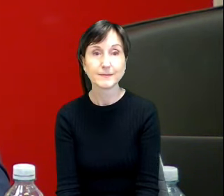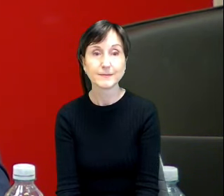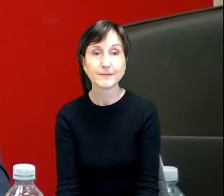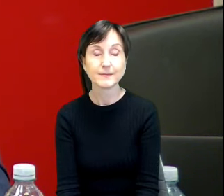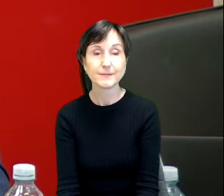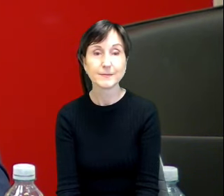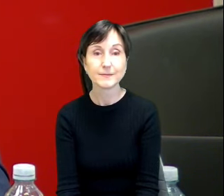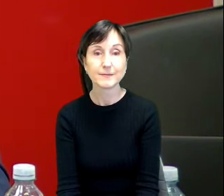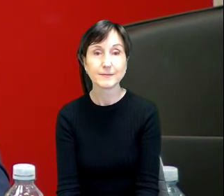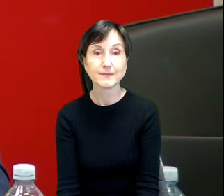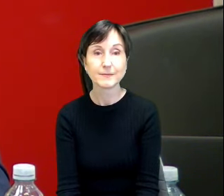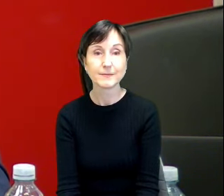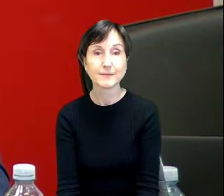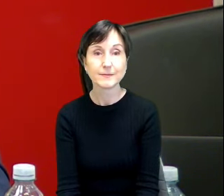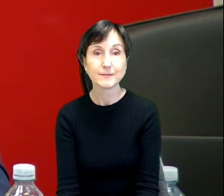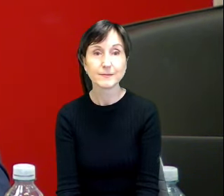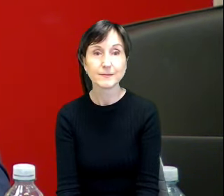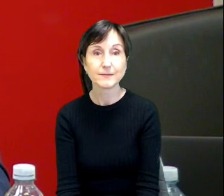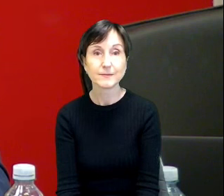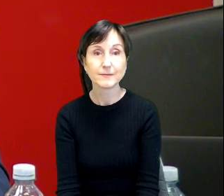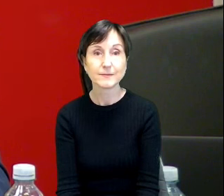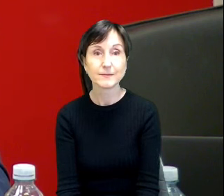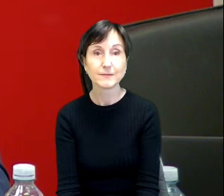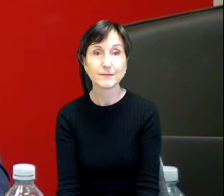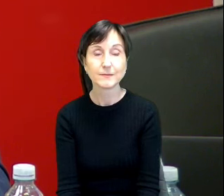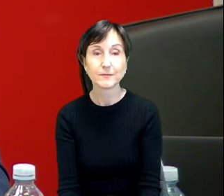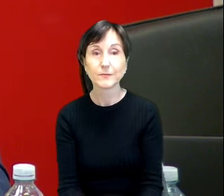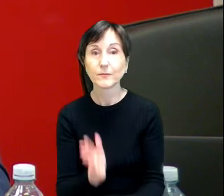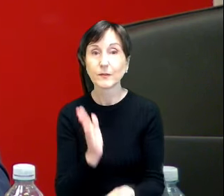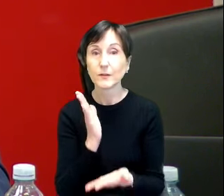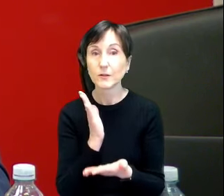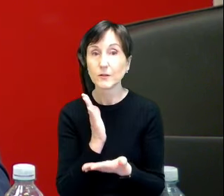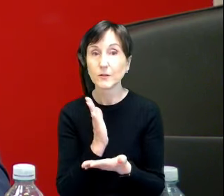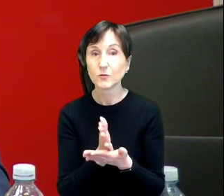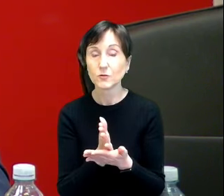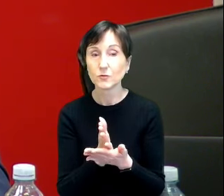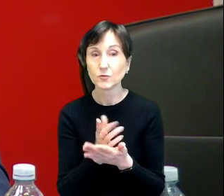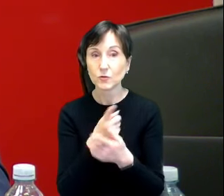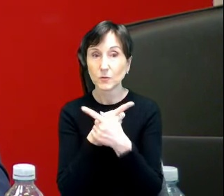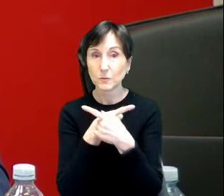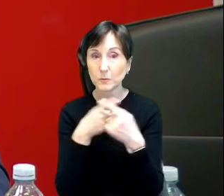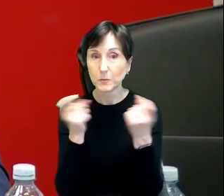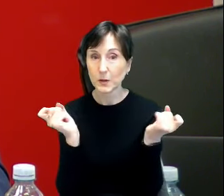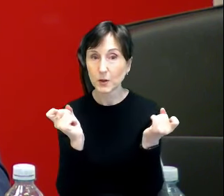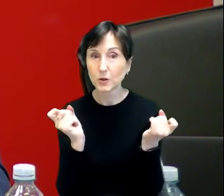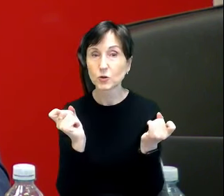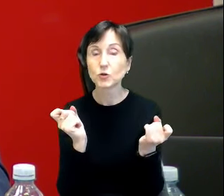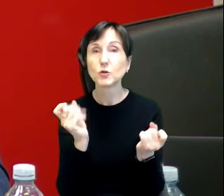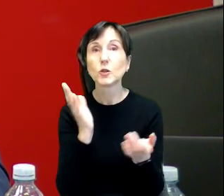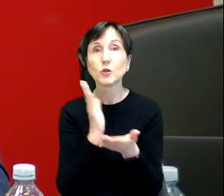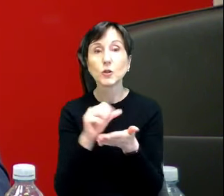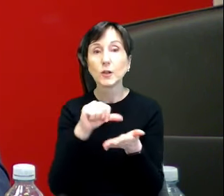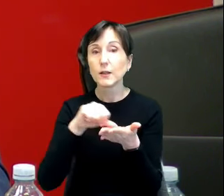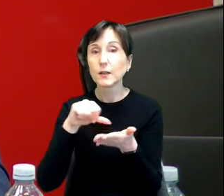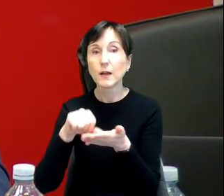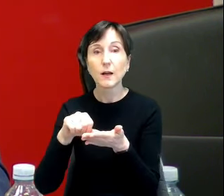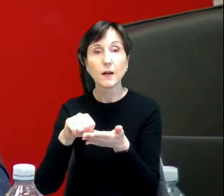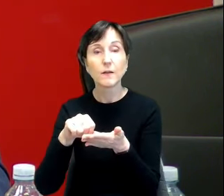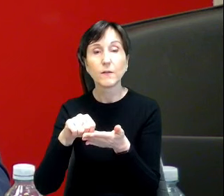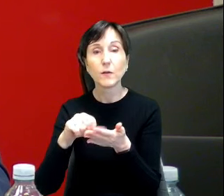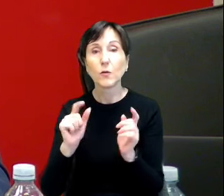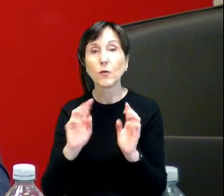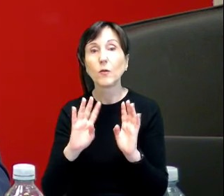a turime turime pranešimus kas tikrai nedalyvaus posėdyje